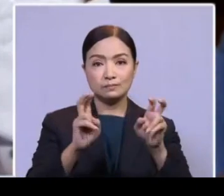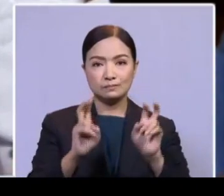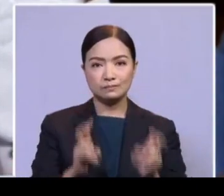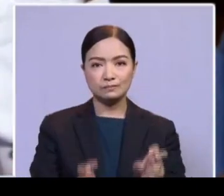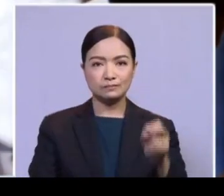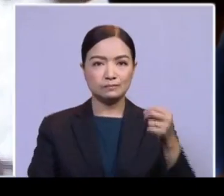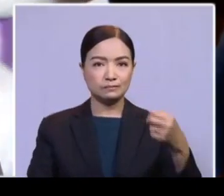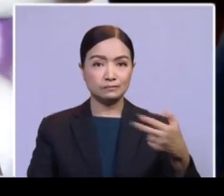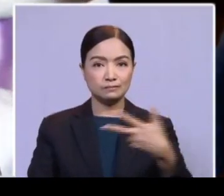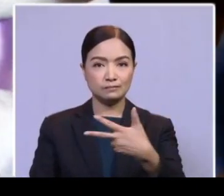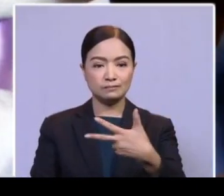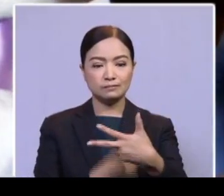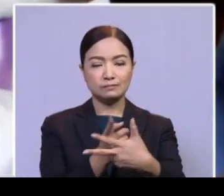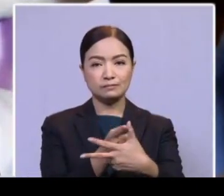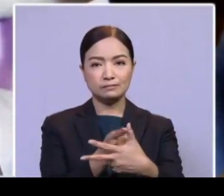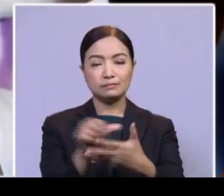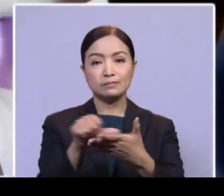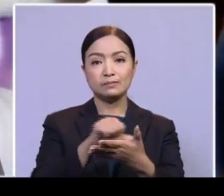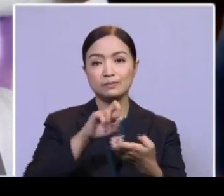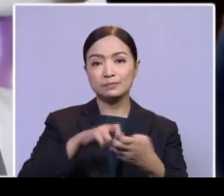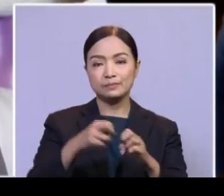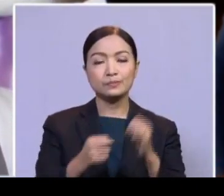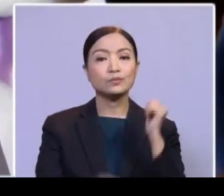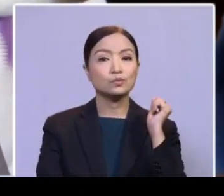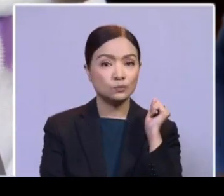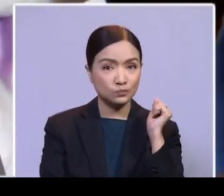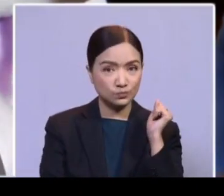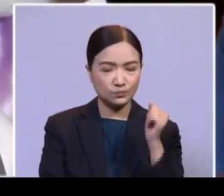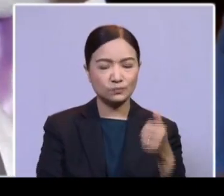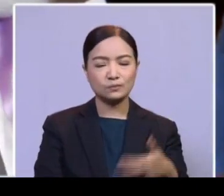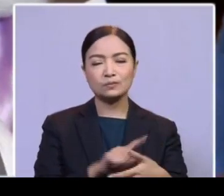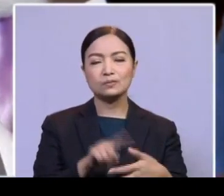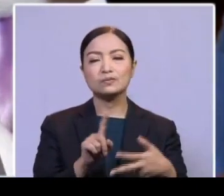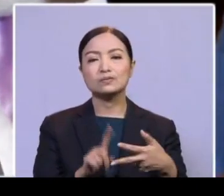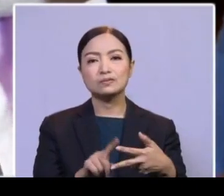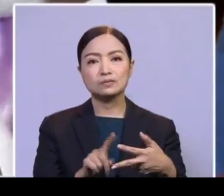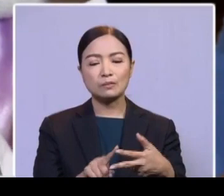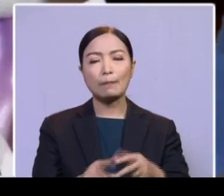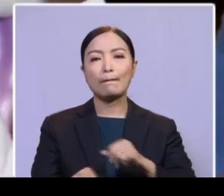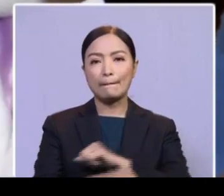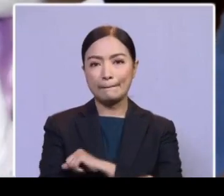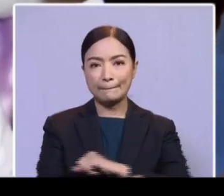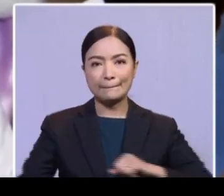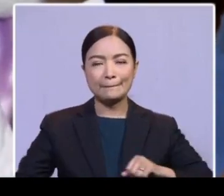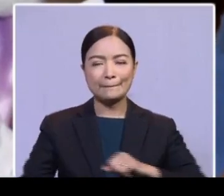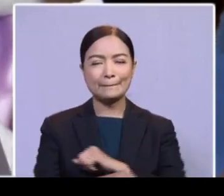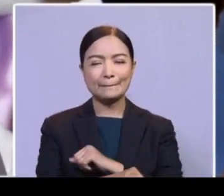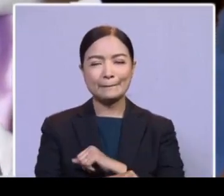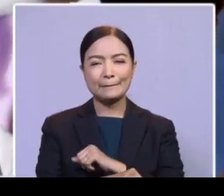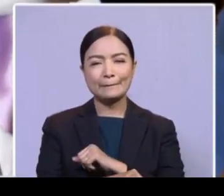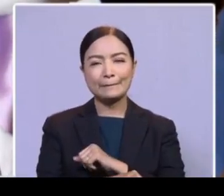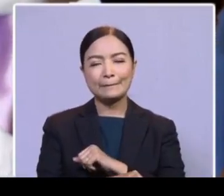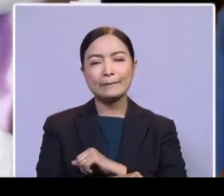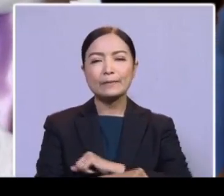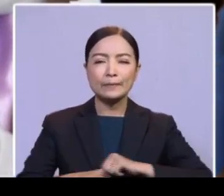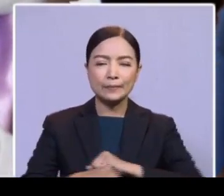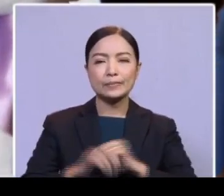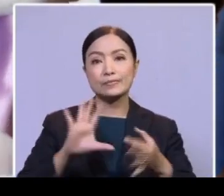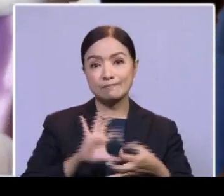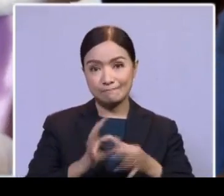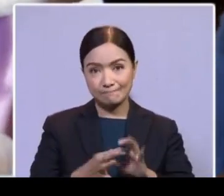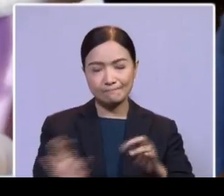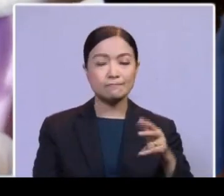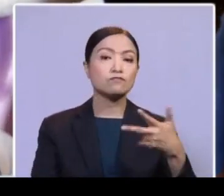เรื่องที่ 1คือเรื่องการแก้ไขปัญหาความยากจนเรื่องที่ 2เป็นเรื่องการออกกำลังกายและการกีฬา